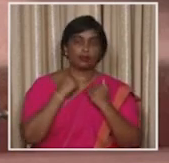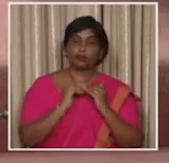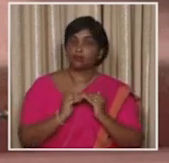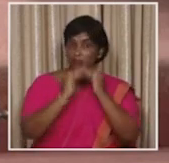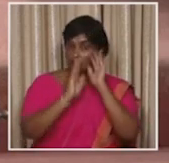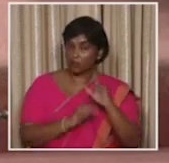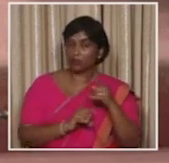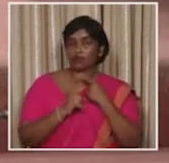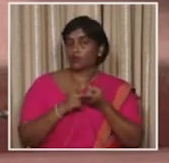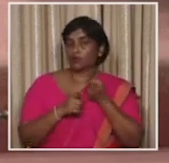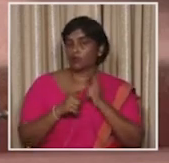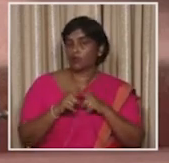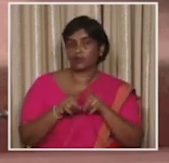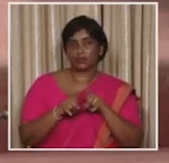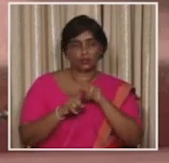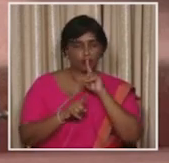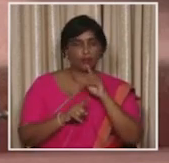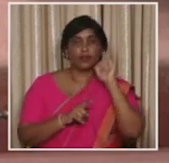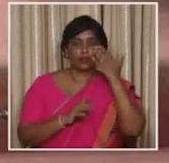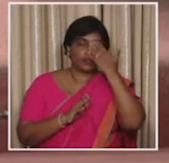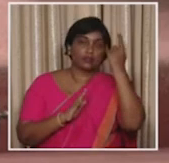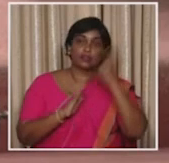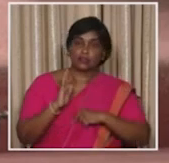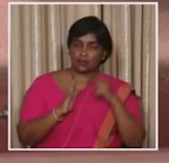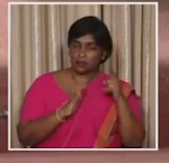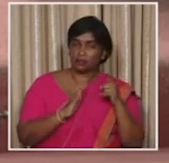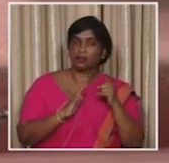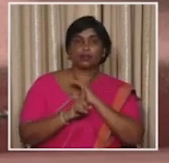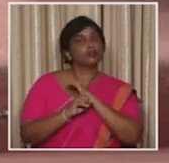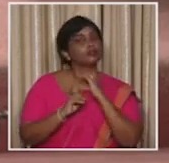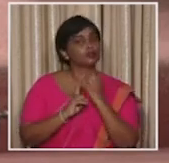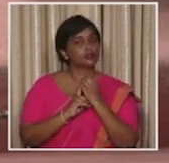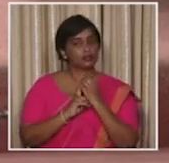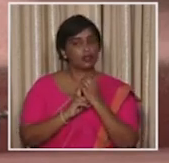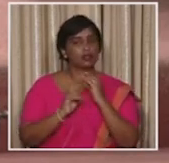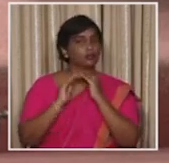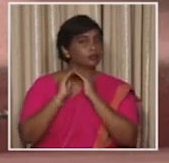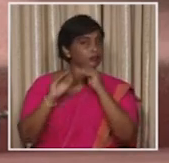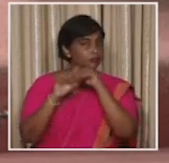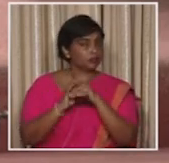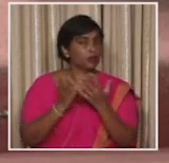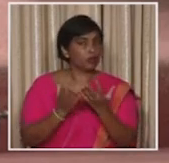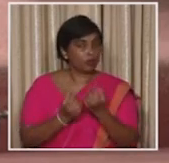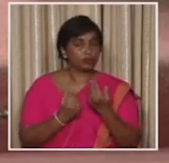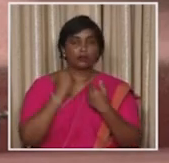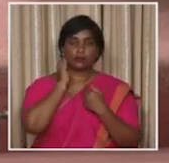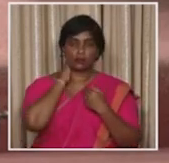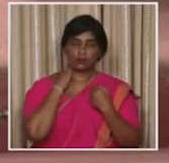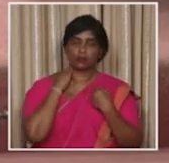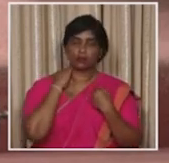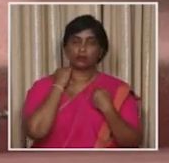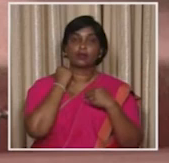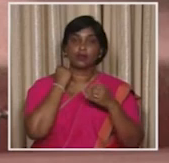உதாரணத்திற்கு யாழ்ப்பாணத்திலே ஒரு கலாச்சார மண்டபம் தேவையாக இருந்தால் இந்தியாவைத்தான் நாங்கள் இந்தியாவிடம் தான் கேட்க